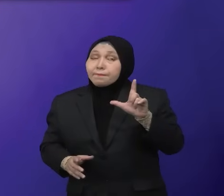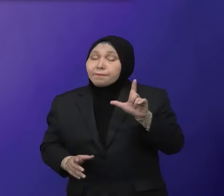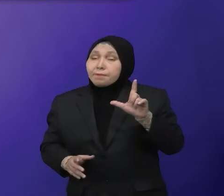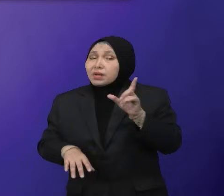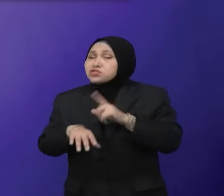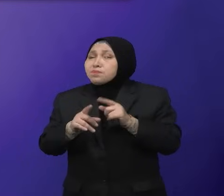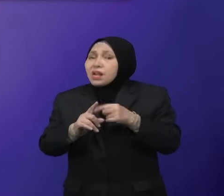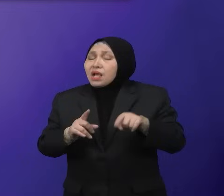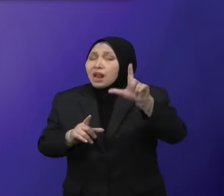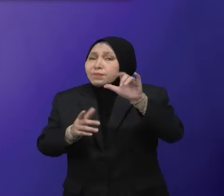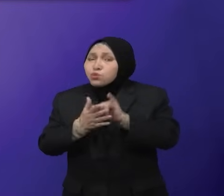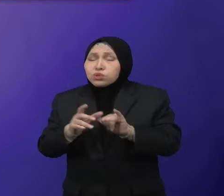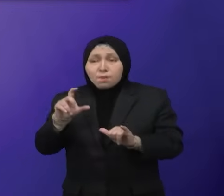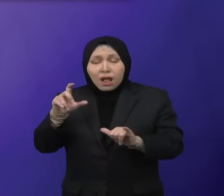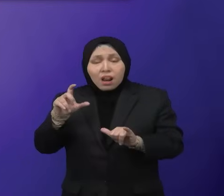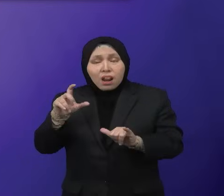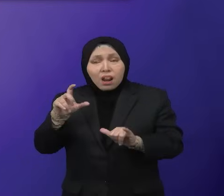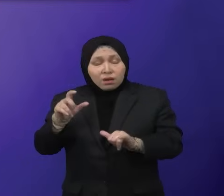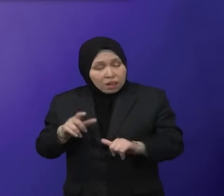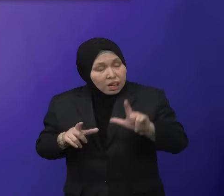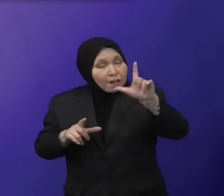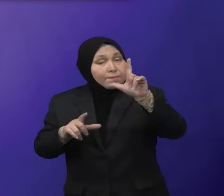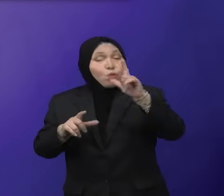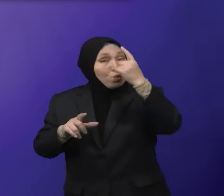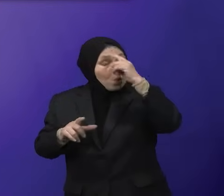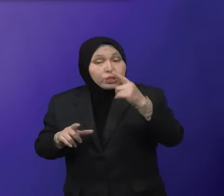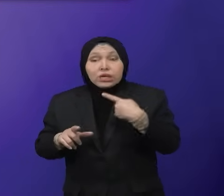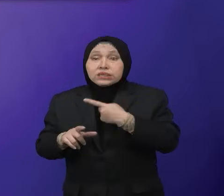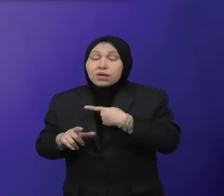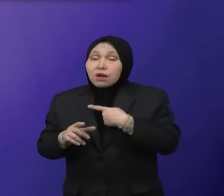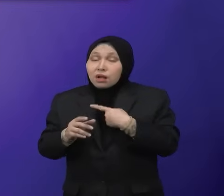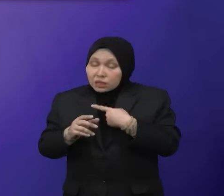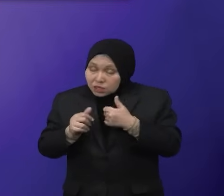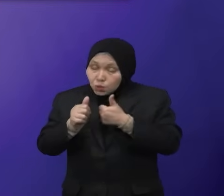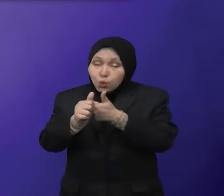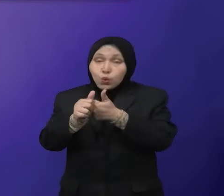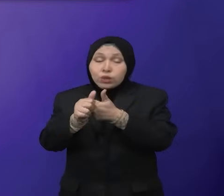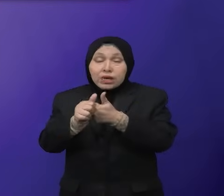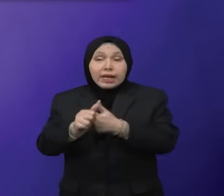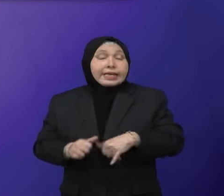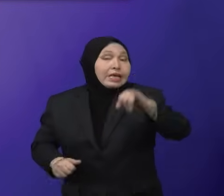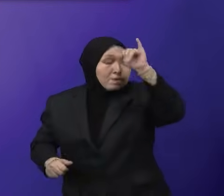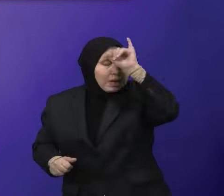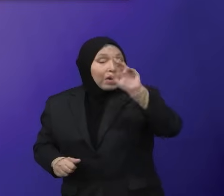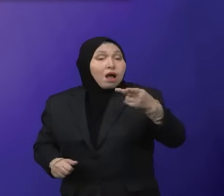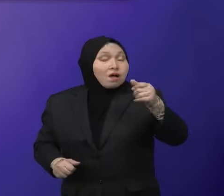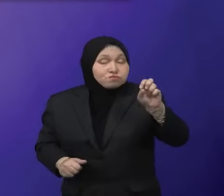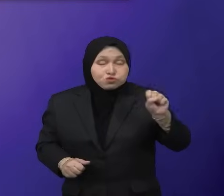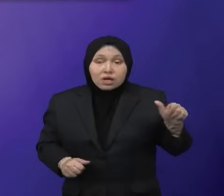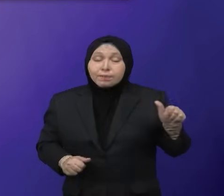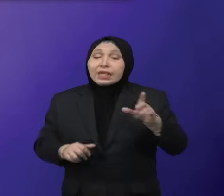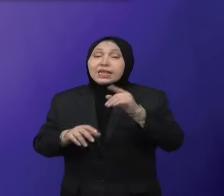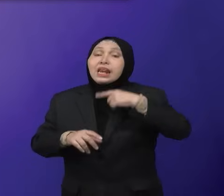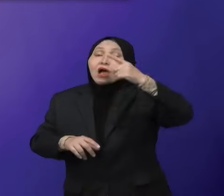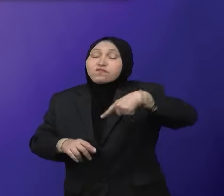ketika manakah lam itu tebal? Lam tebal bagi kita punya kiraat kita, riwayat Imam Hafs An-Asim, ialah pada